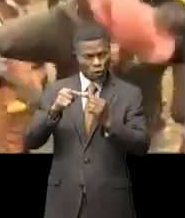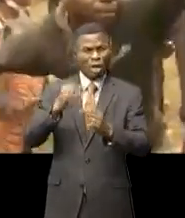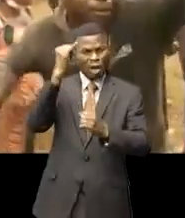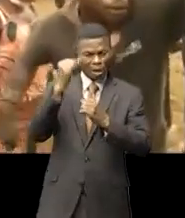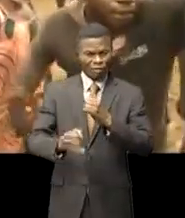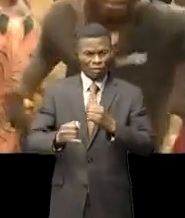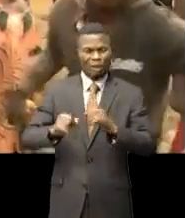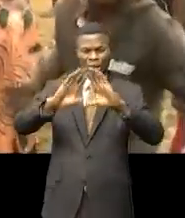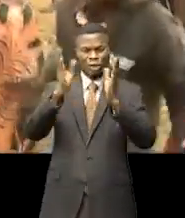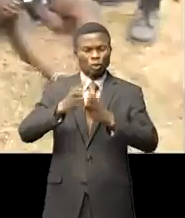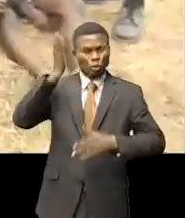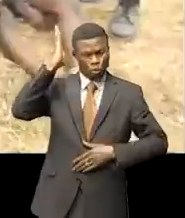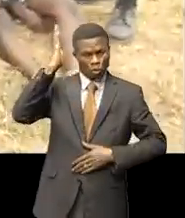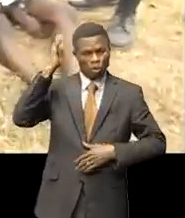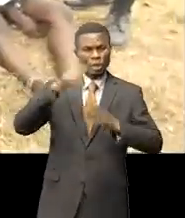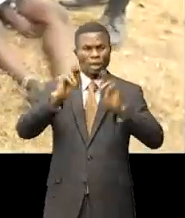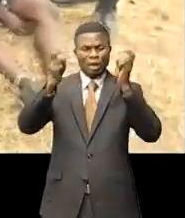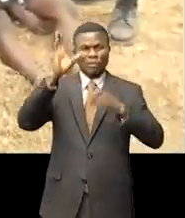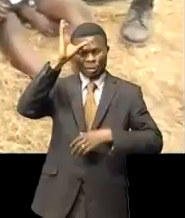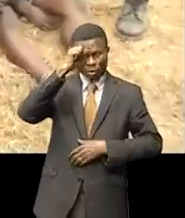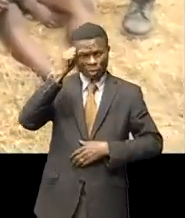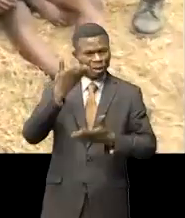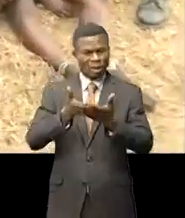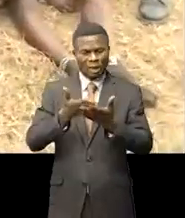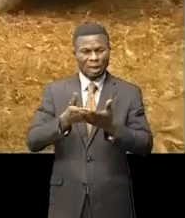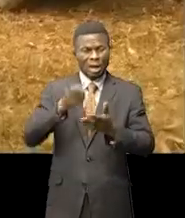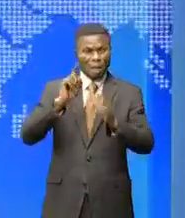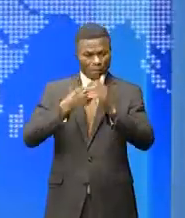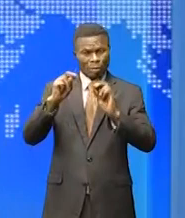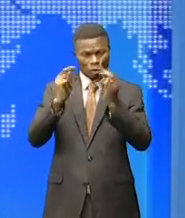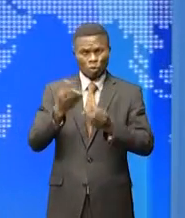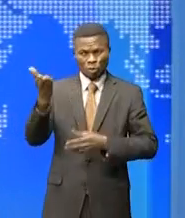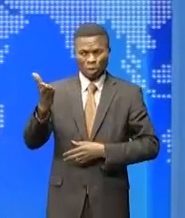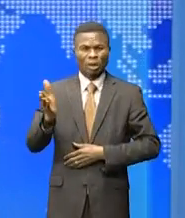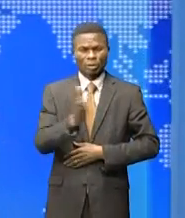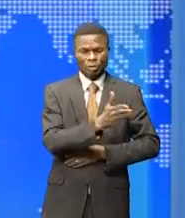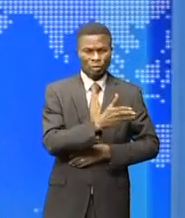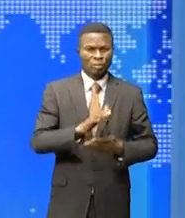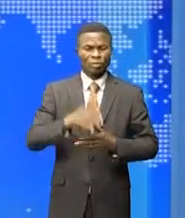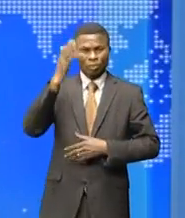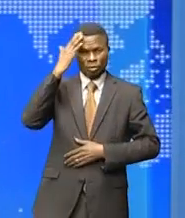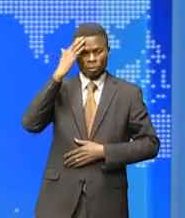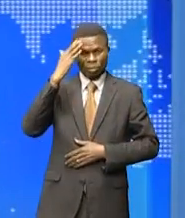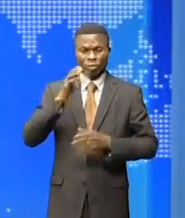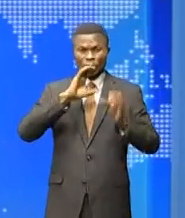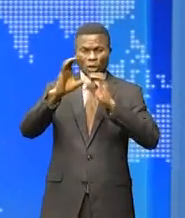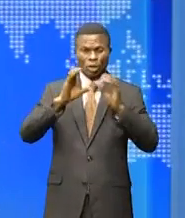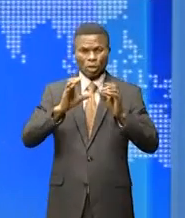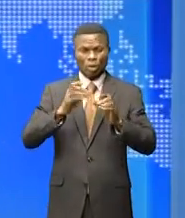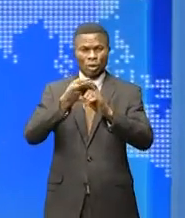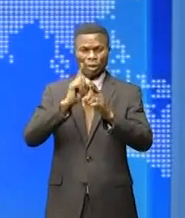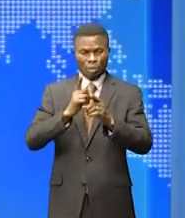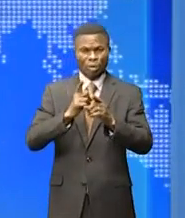traquer les derniers délinquants, car ceci n'est qu'un premier lot. Découvrons ensemble ces communiqués qui viennent de